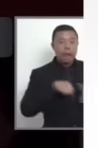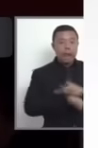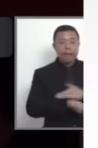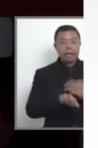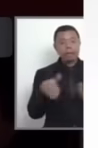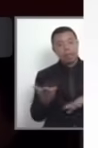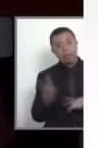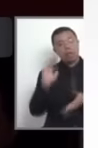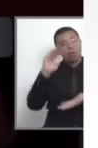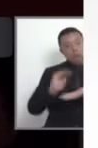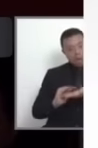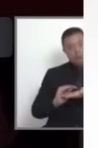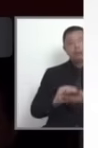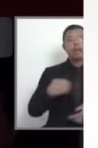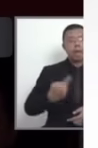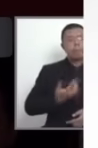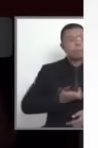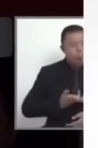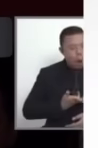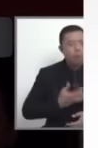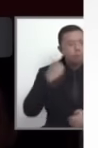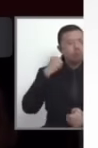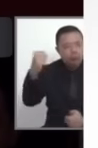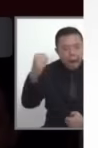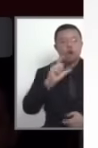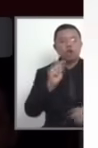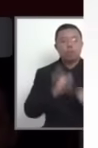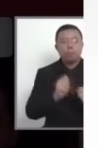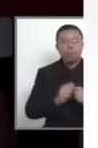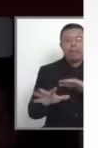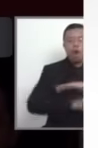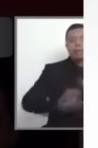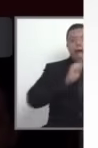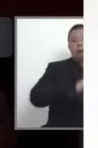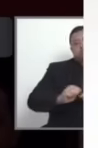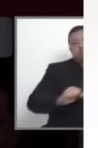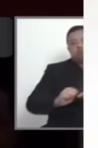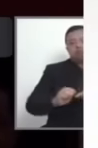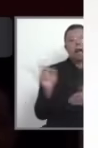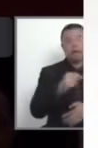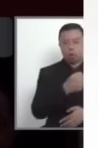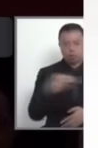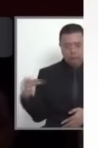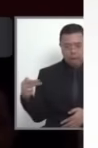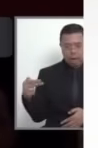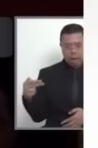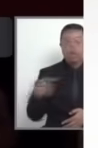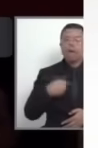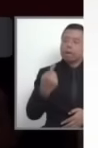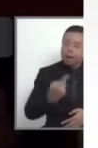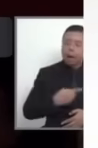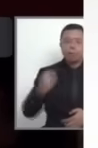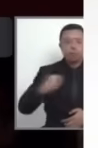trade off. Artinya Pak Prabowo saya lihat sebagai ini upaya luar biasa untuk memperluas basis dukungannya, khususnya yang menjadi target yaitu